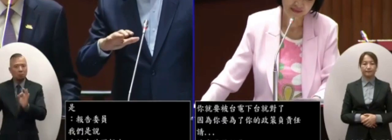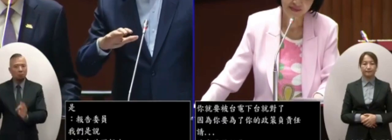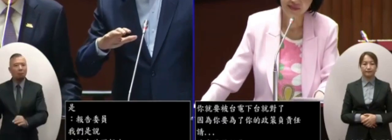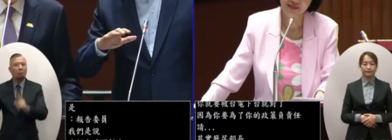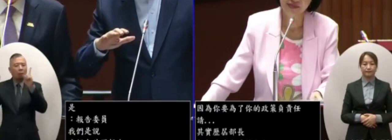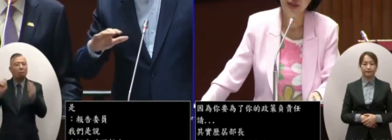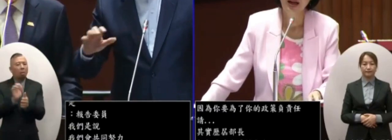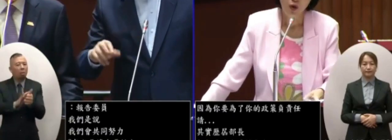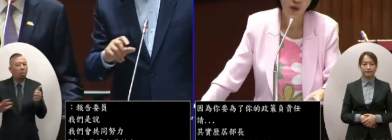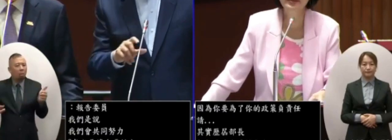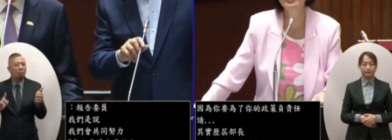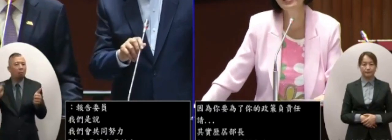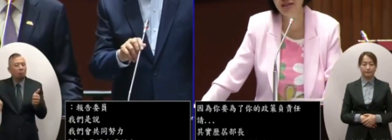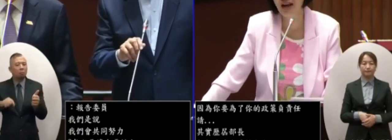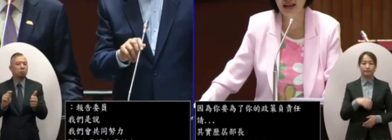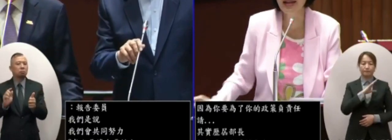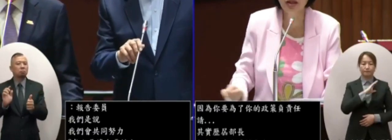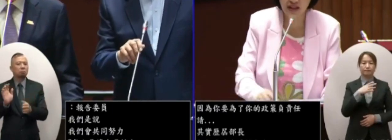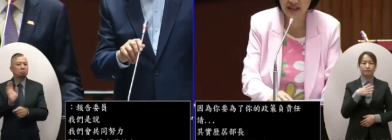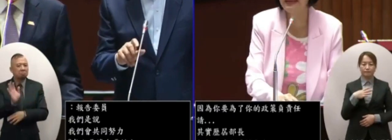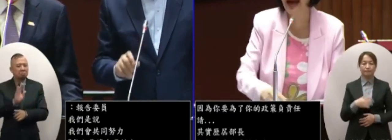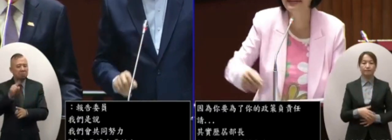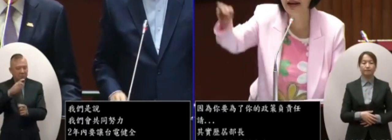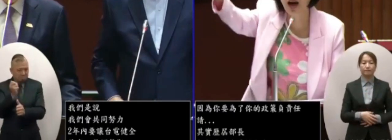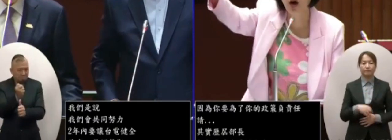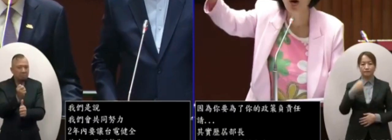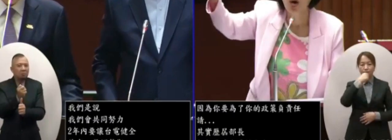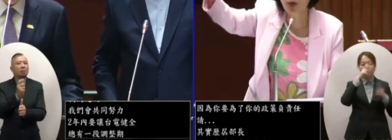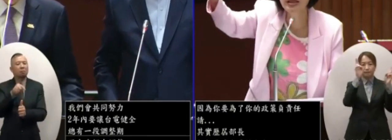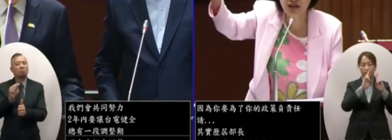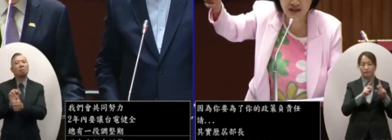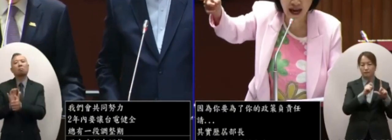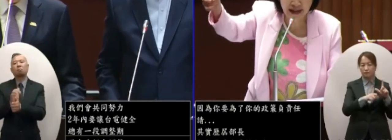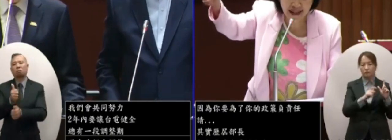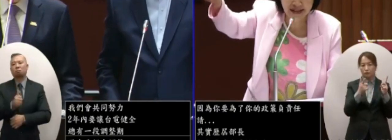正向的、这个、 我们当然知道了，但是你知道台电哦，不是只有这样，还要